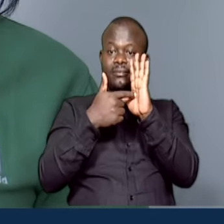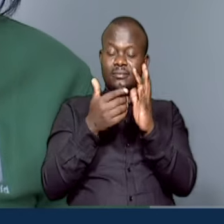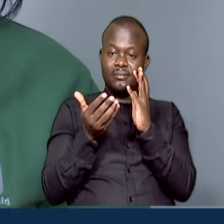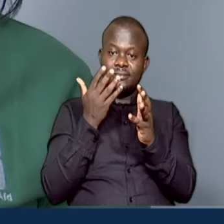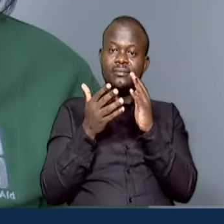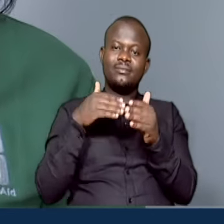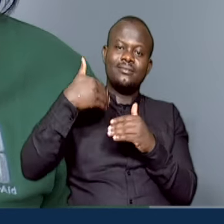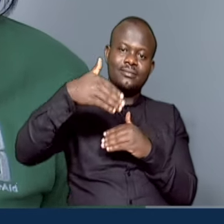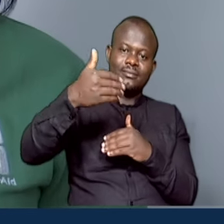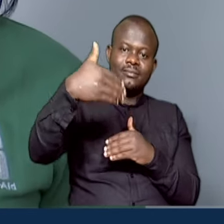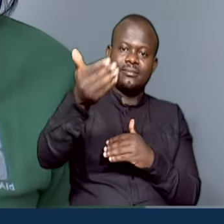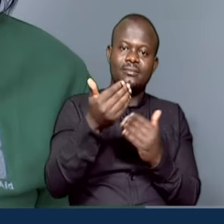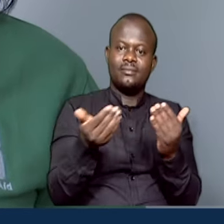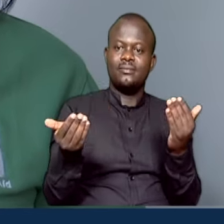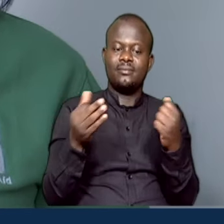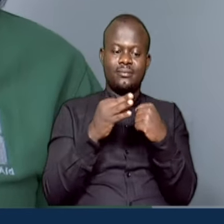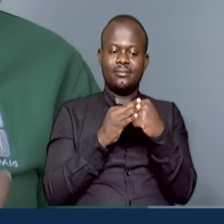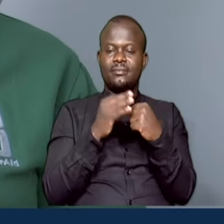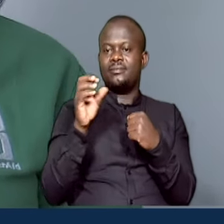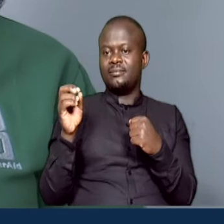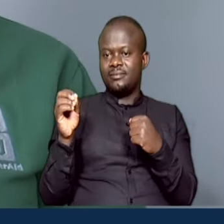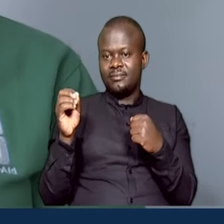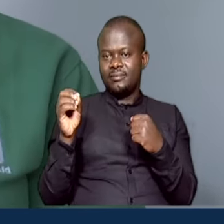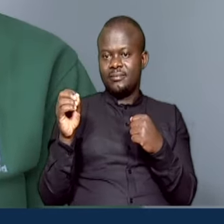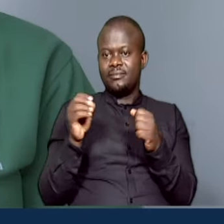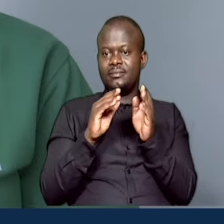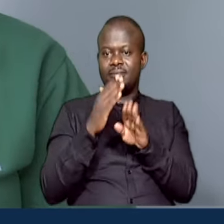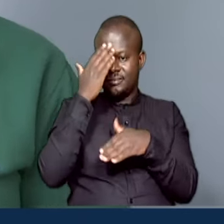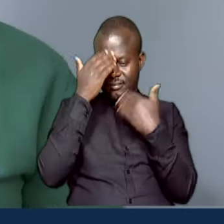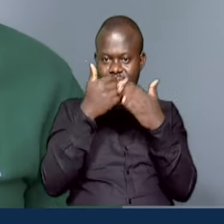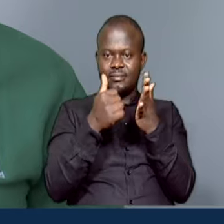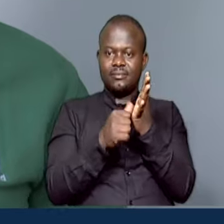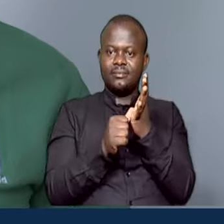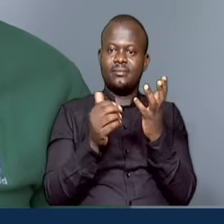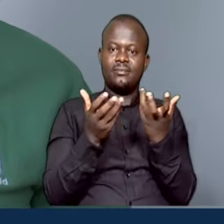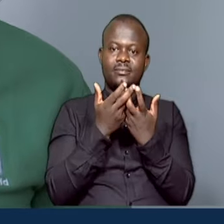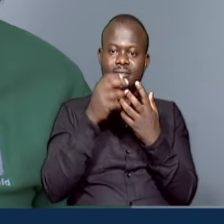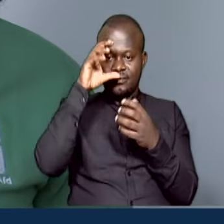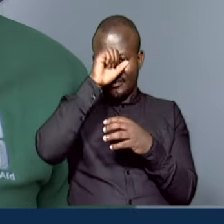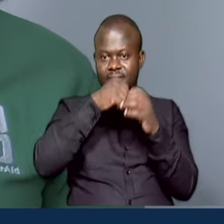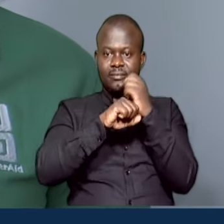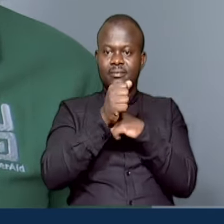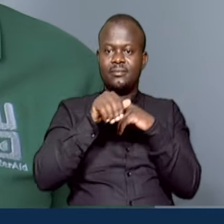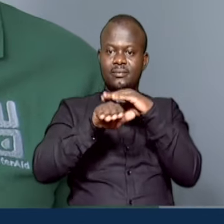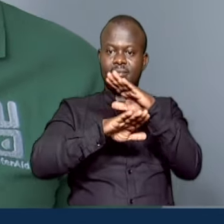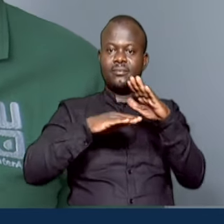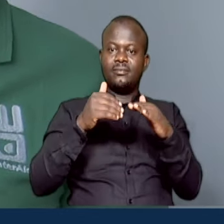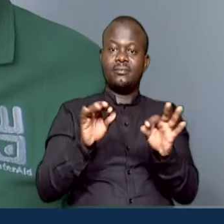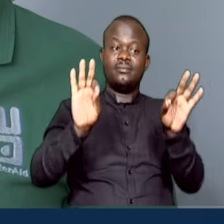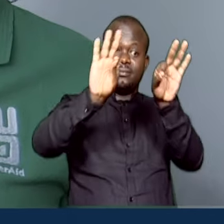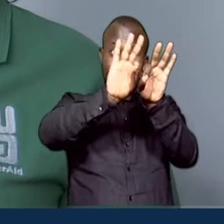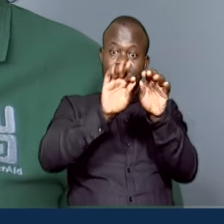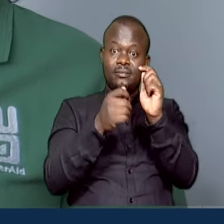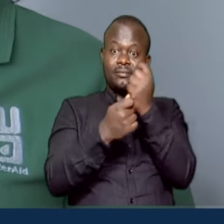buri munsi abana 800 bapfa kubera ibibazo bijyanye no kubura ibi bikorwa remezo. Ni ngombwa rero ko